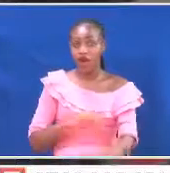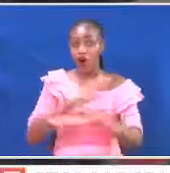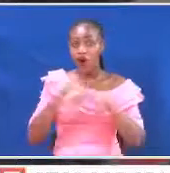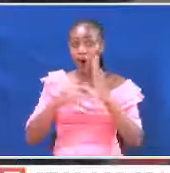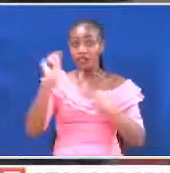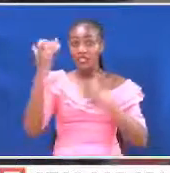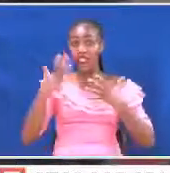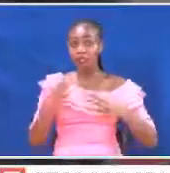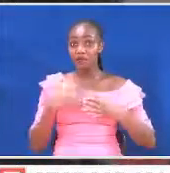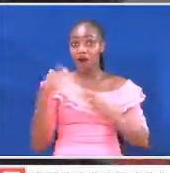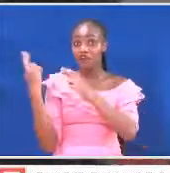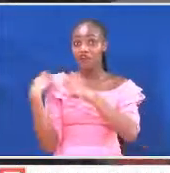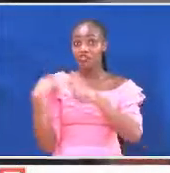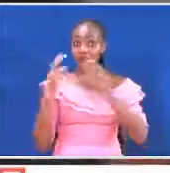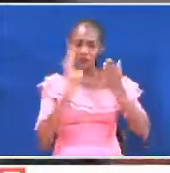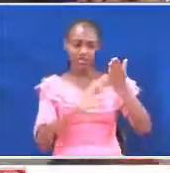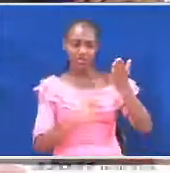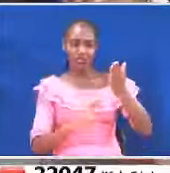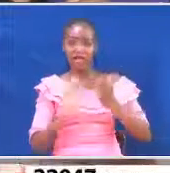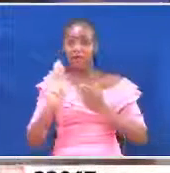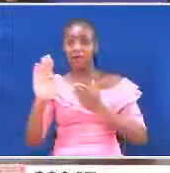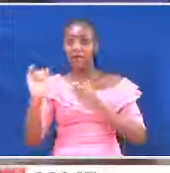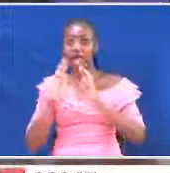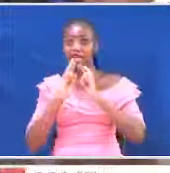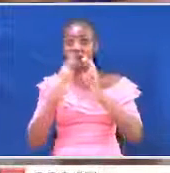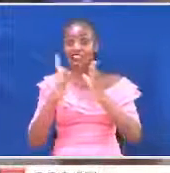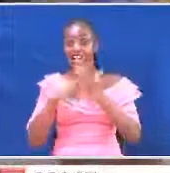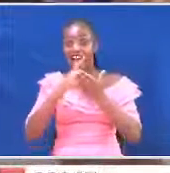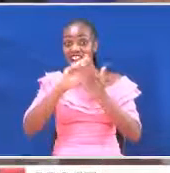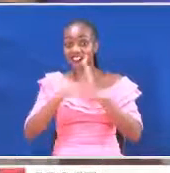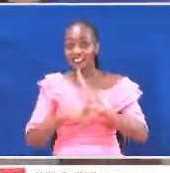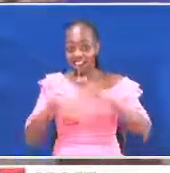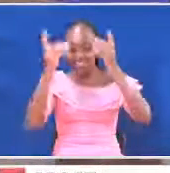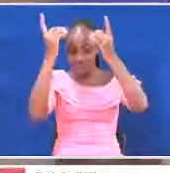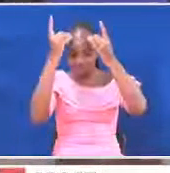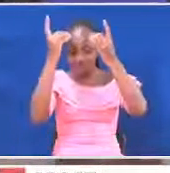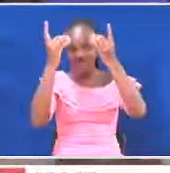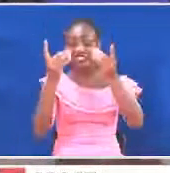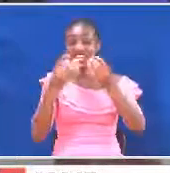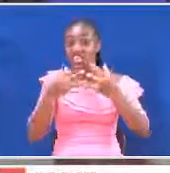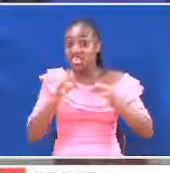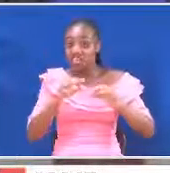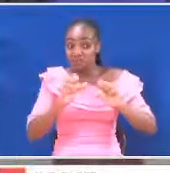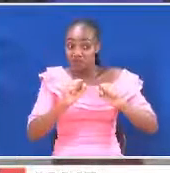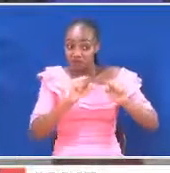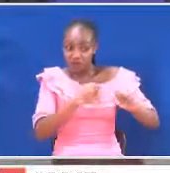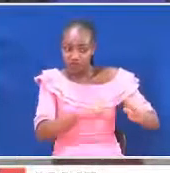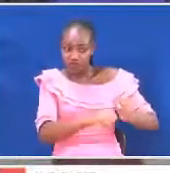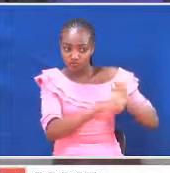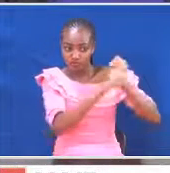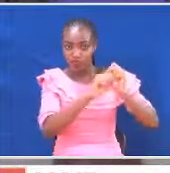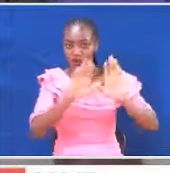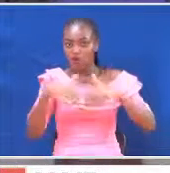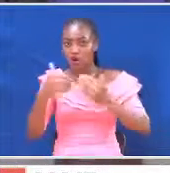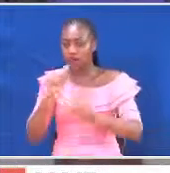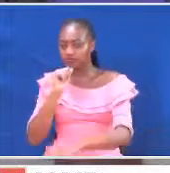ana jukumu la kuisoma ripoti ya BBI na baadaye kufanya uamuzi wa iwapo ataiunga mkono